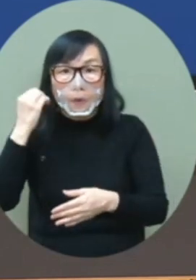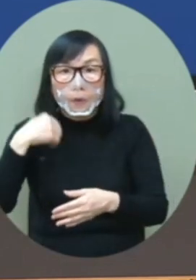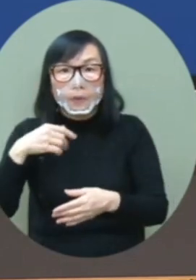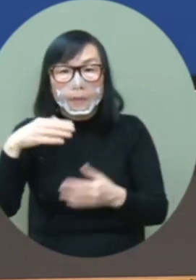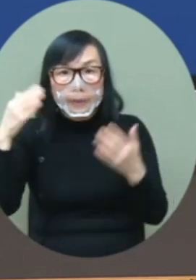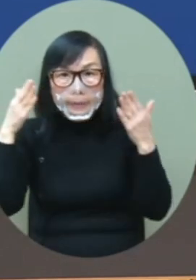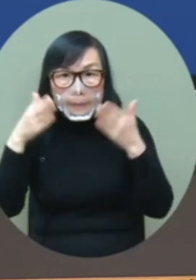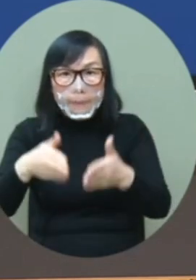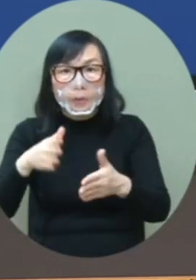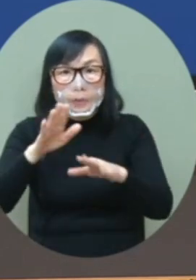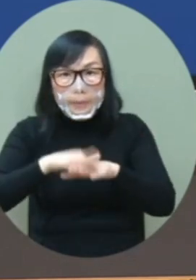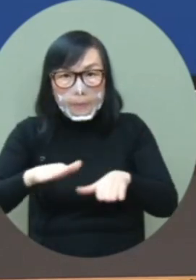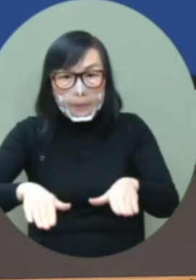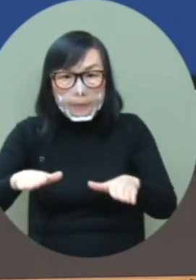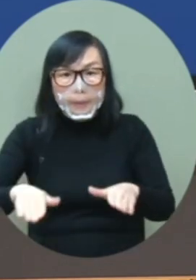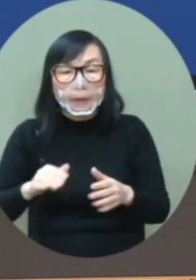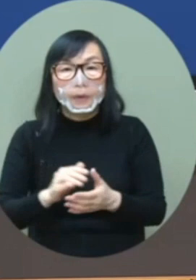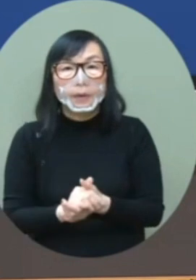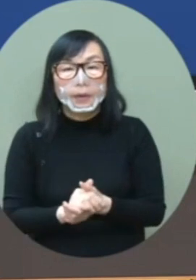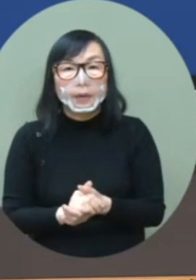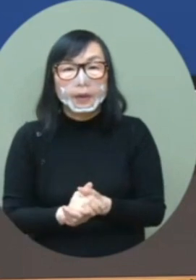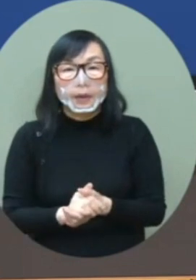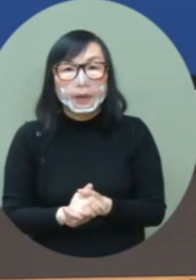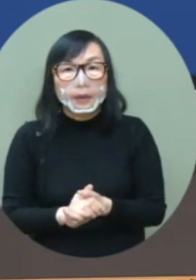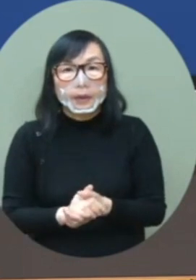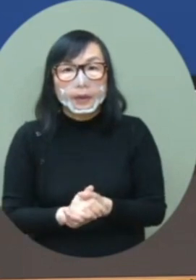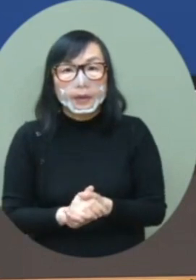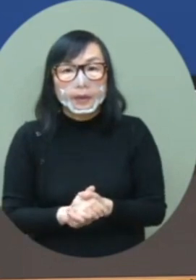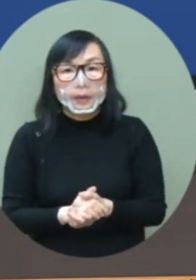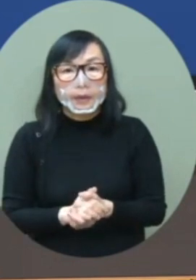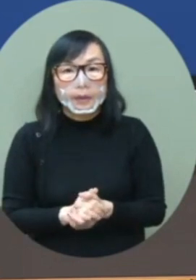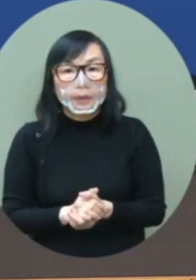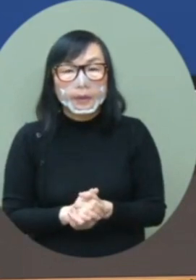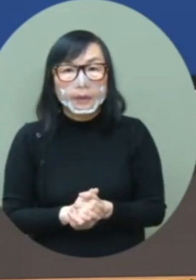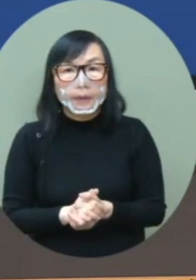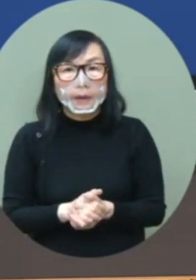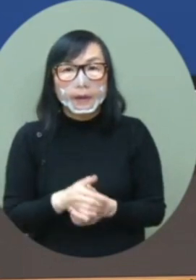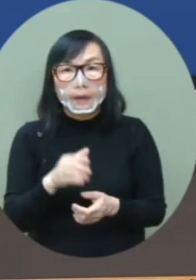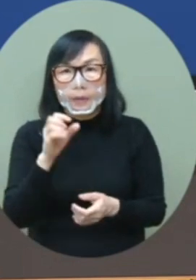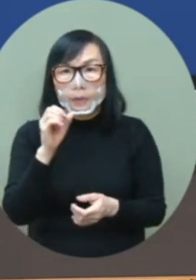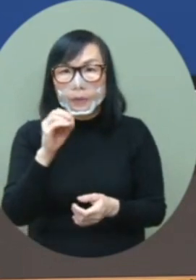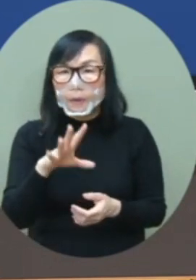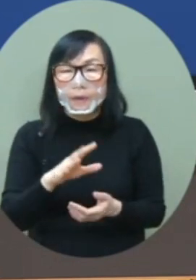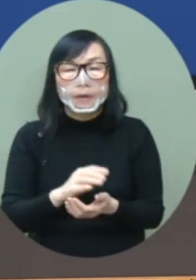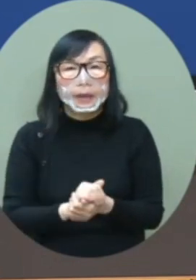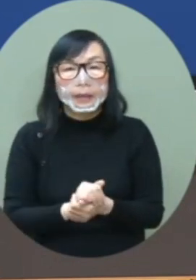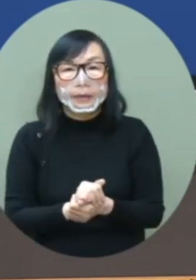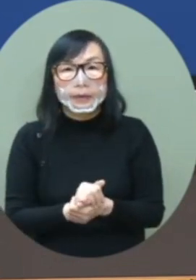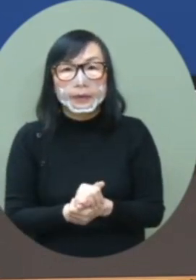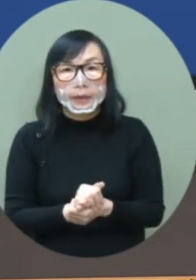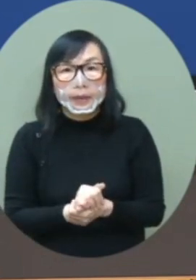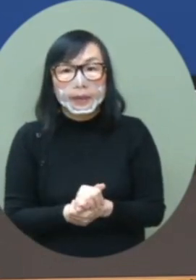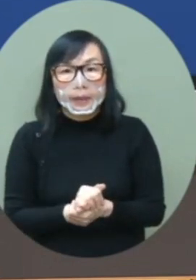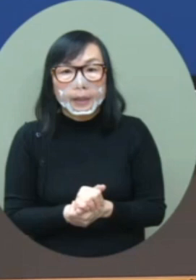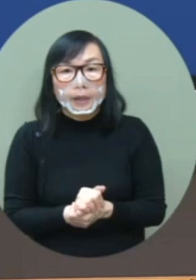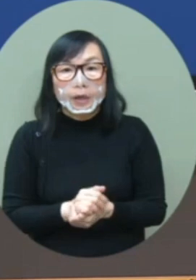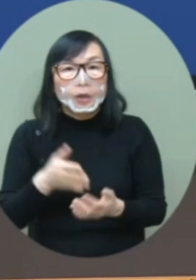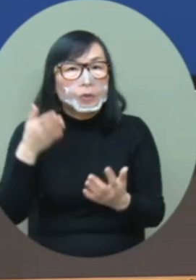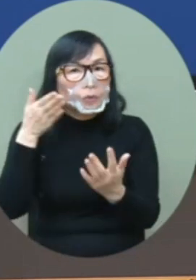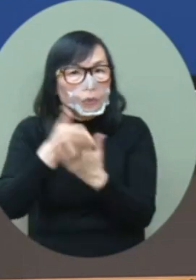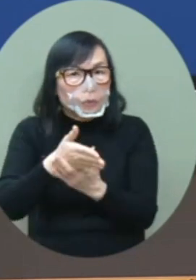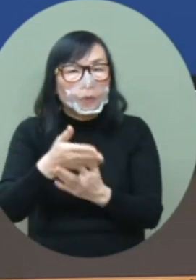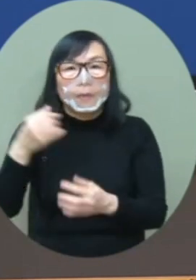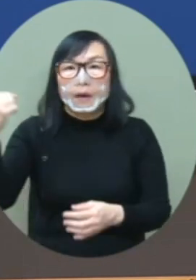针对小朋友呢，而家亦都係非常之即係可以形容係 aggressive 嚇，更加係主動積